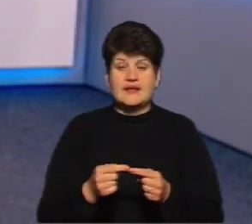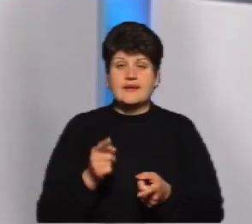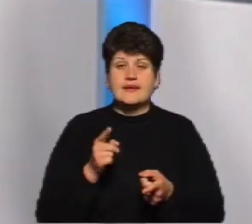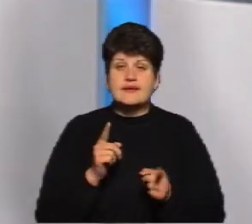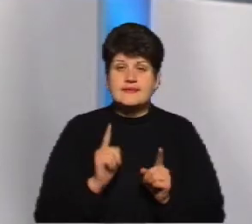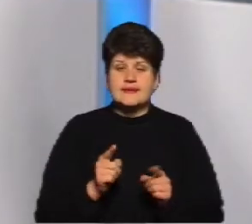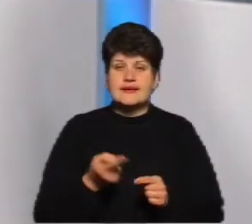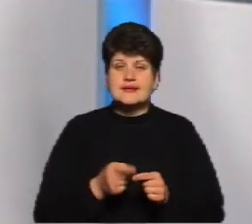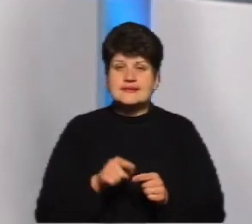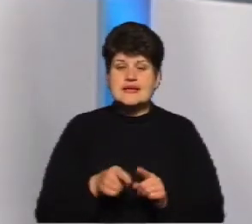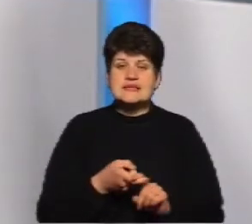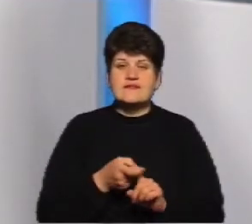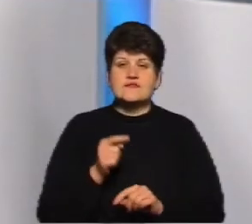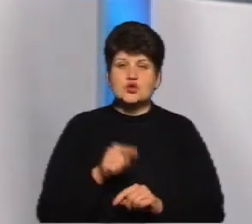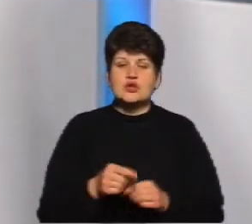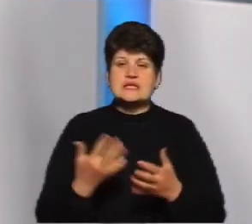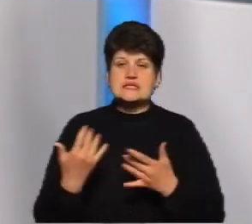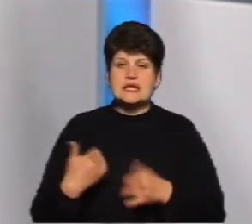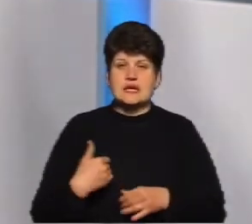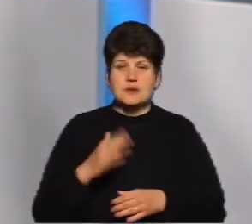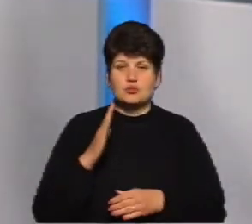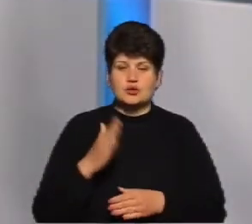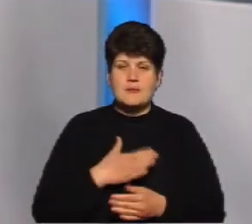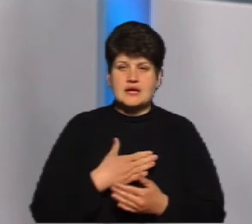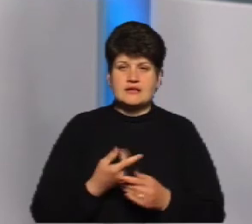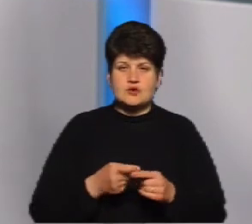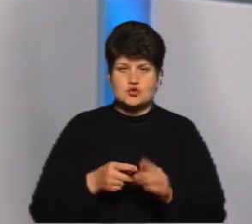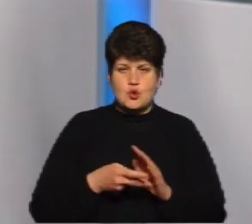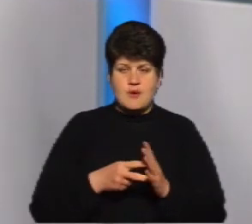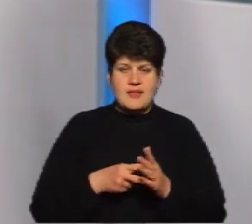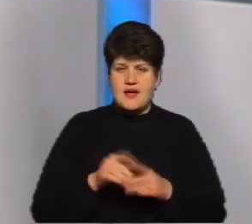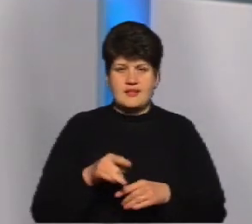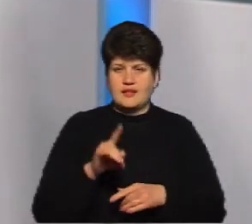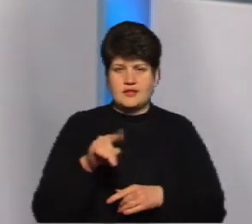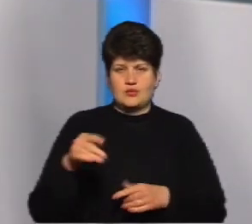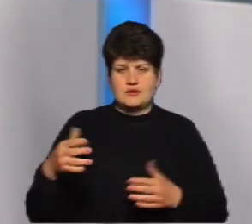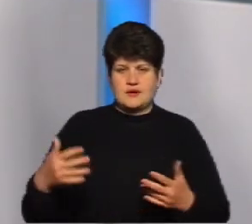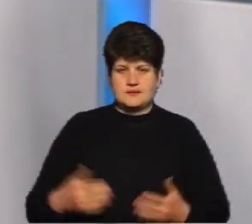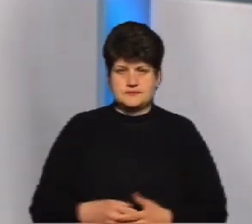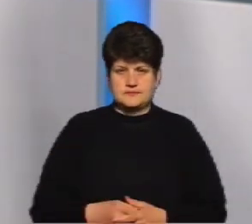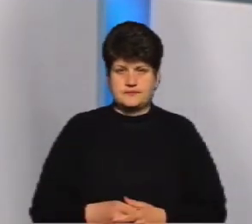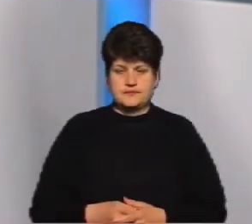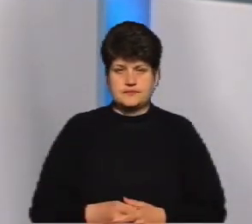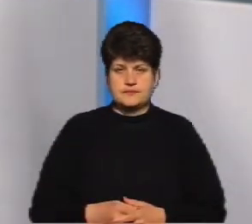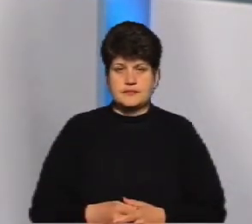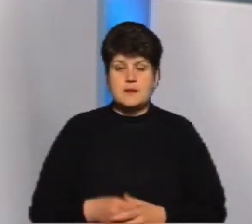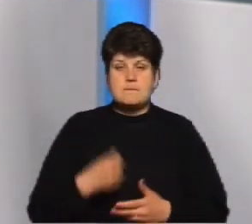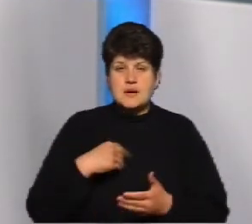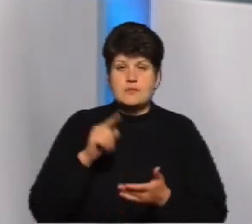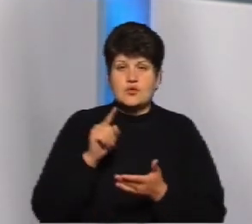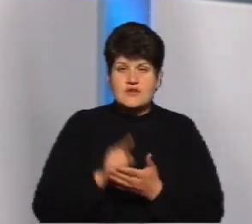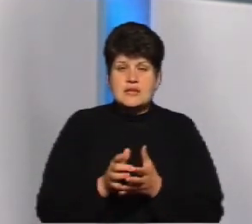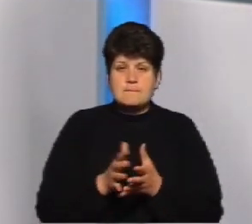того, наскільки ми будемо активні в цьому плані. А не отак, отак, так, так, так, так. Ні, повинні більш